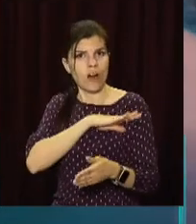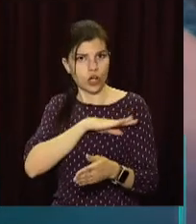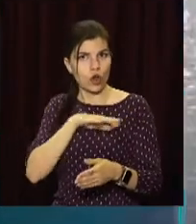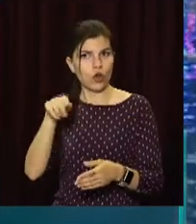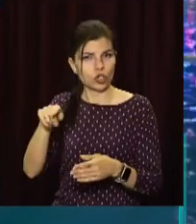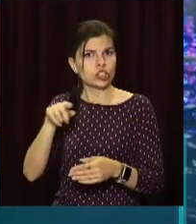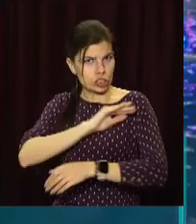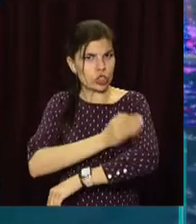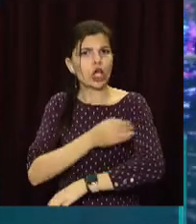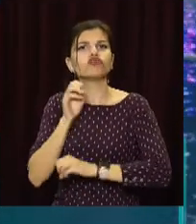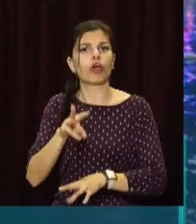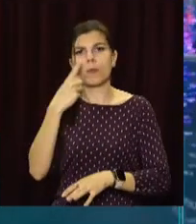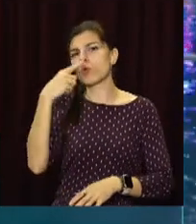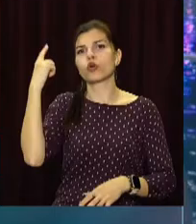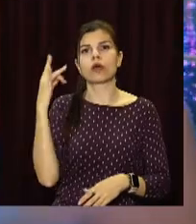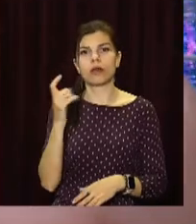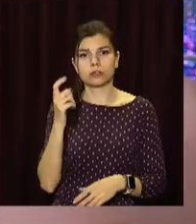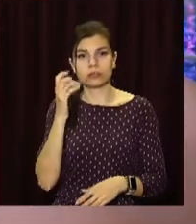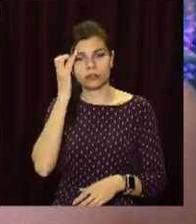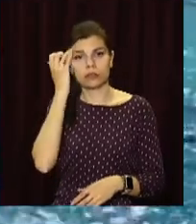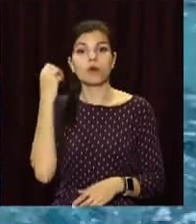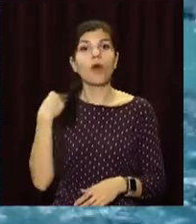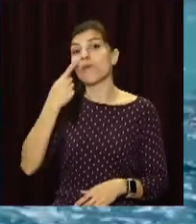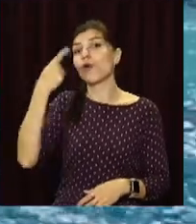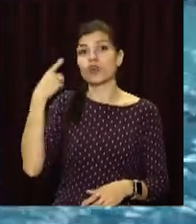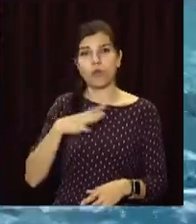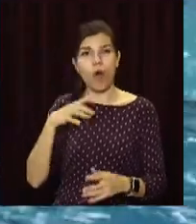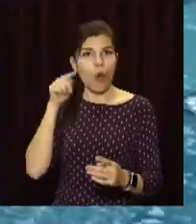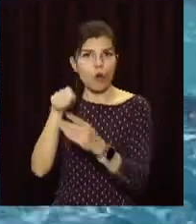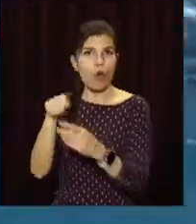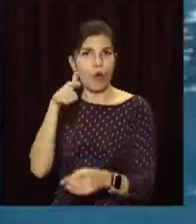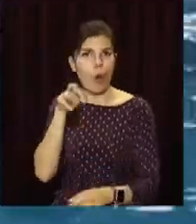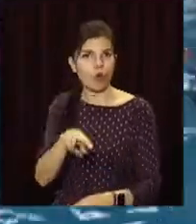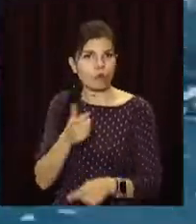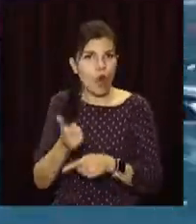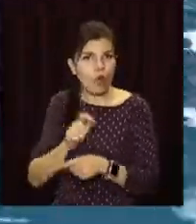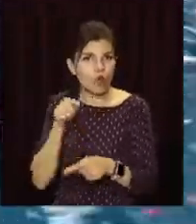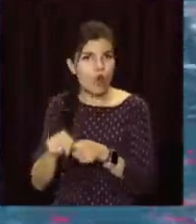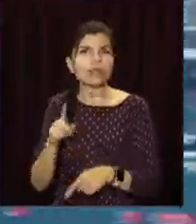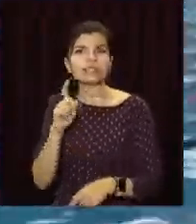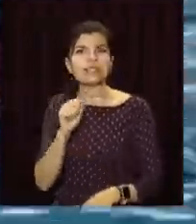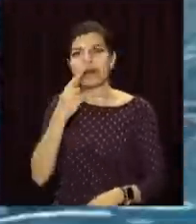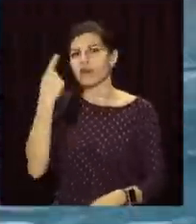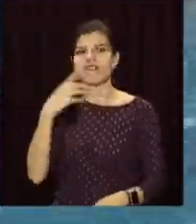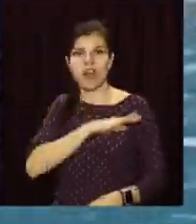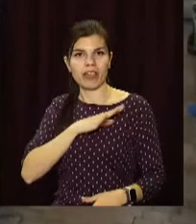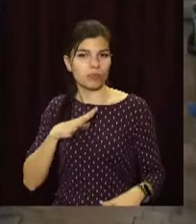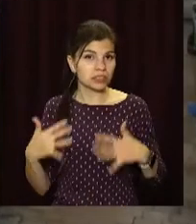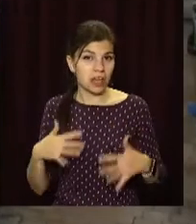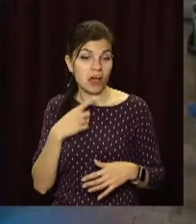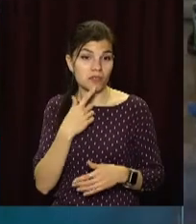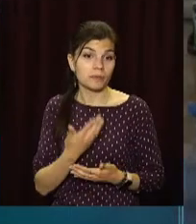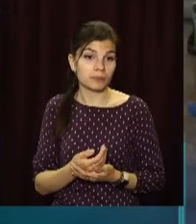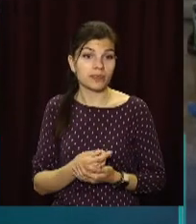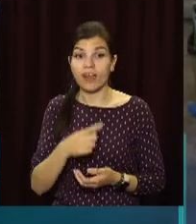у прошлого. Ми багато не забивали за це. Гру свого голкіпера відзначає і коуч гостей Віктор Момот. Наш